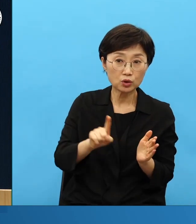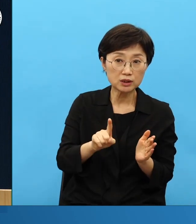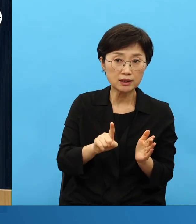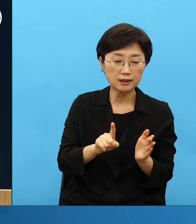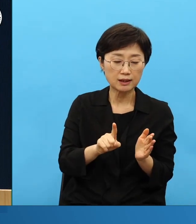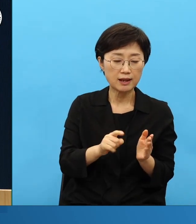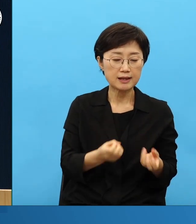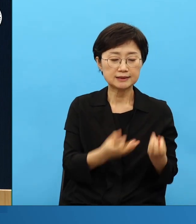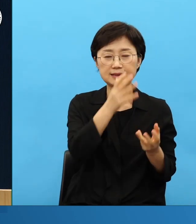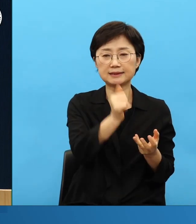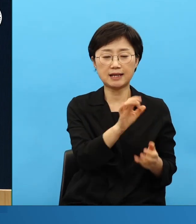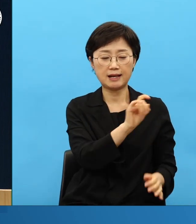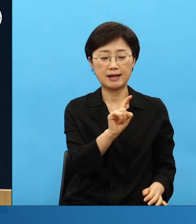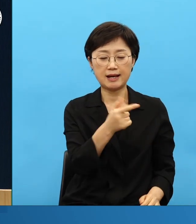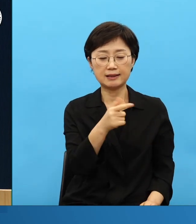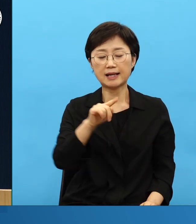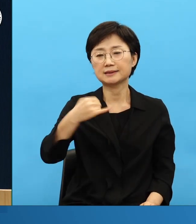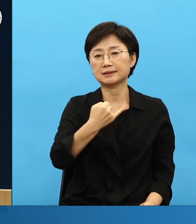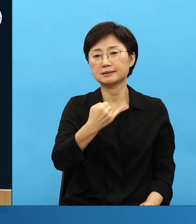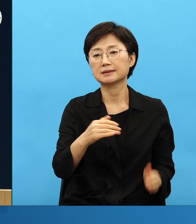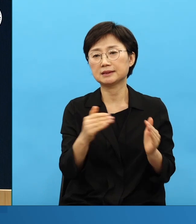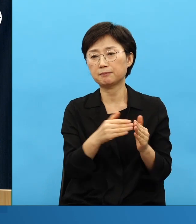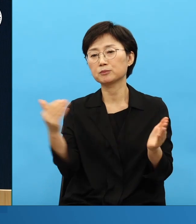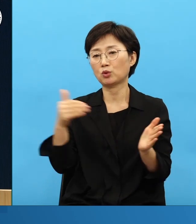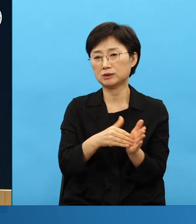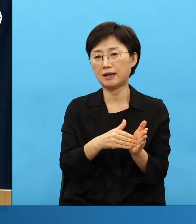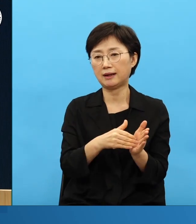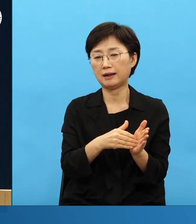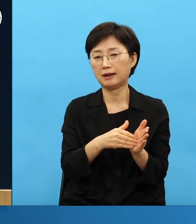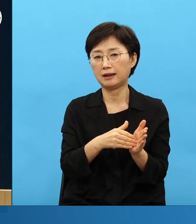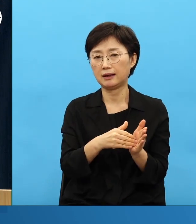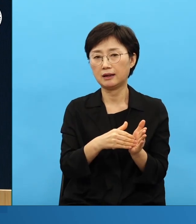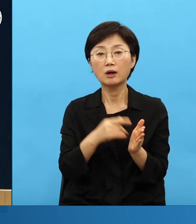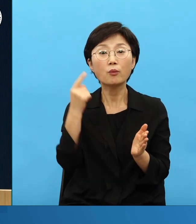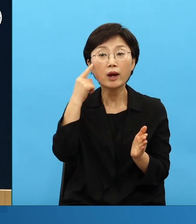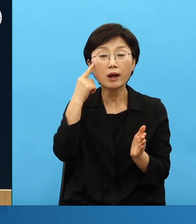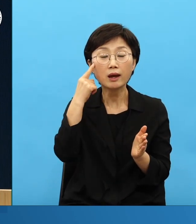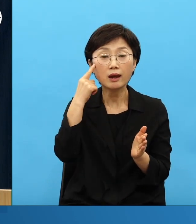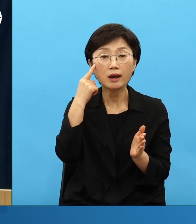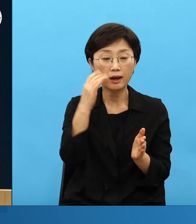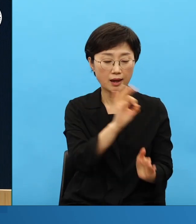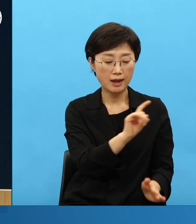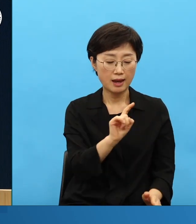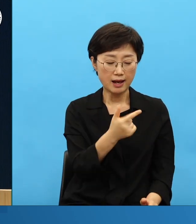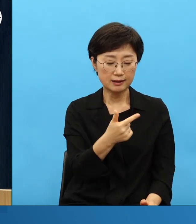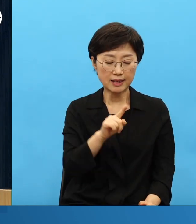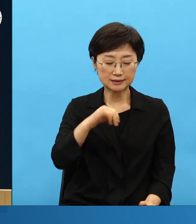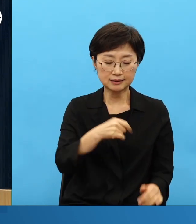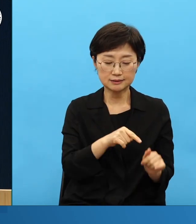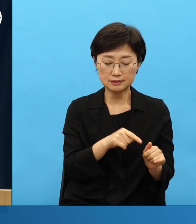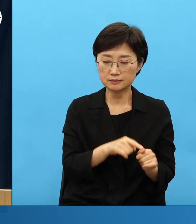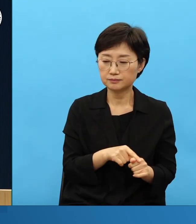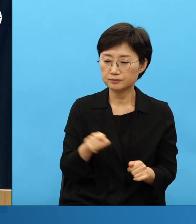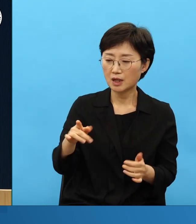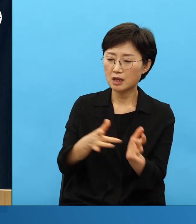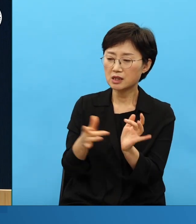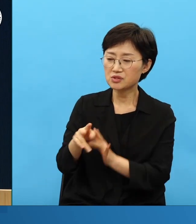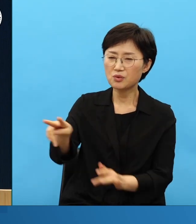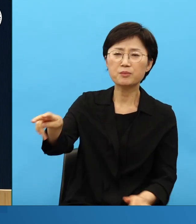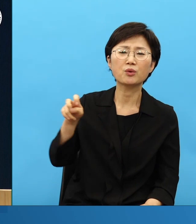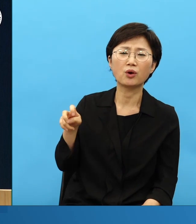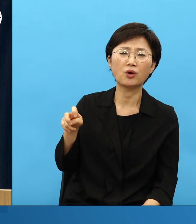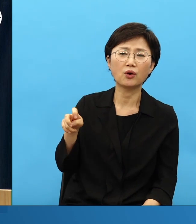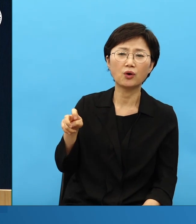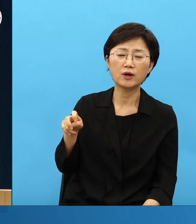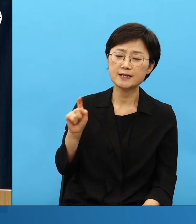brought him was to Annas. 왜 그랬겠어요? Why? 안나스가 명령을 내렸겠죠. 잡아오라고. Probably Annas